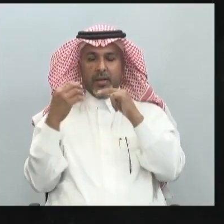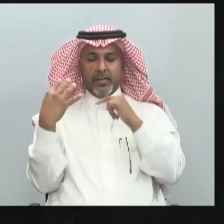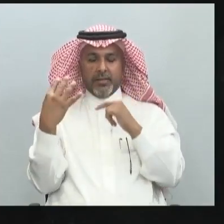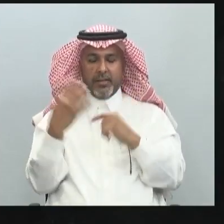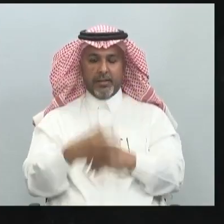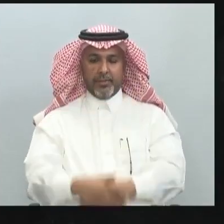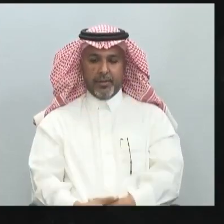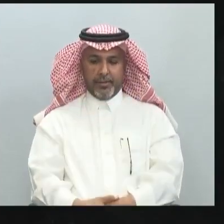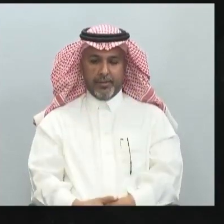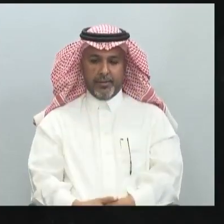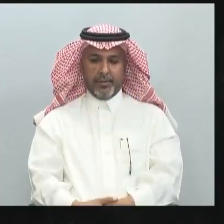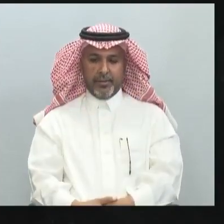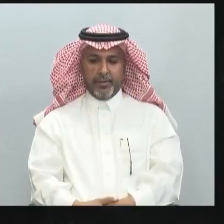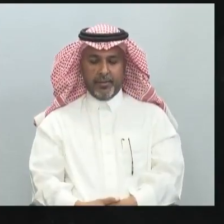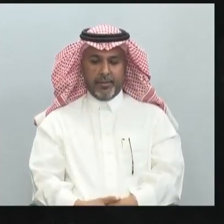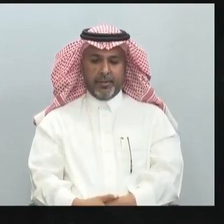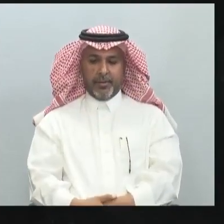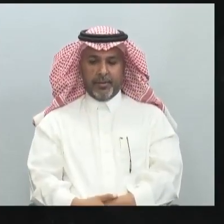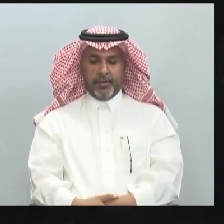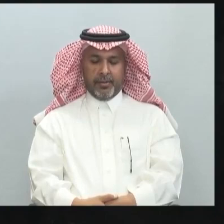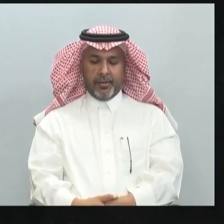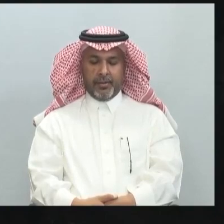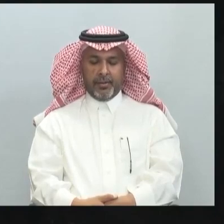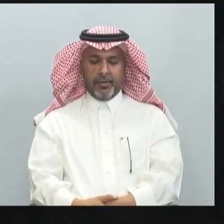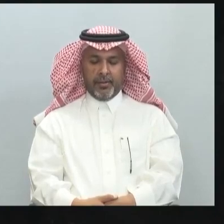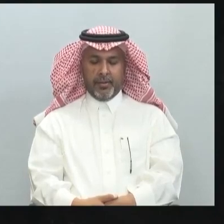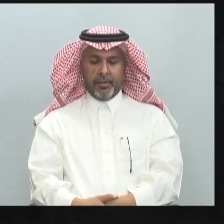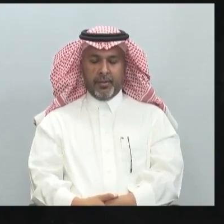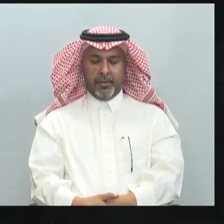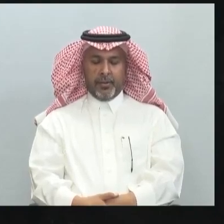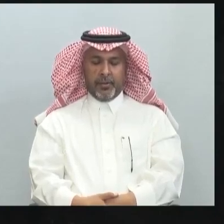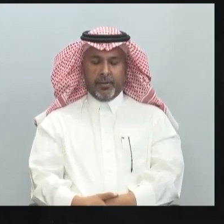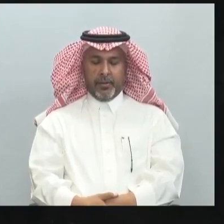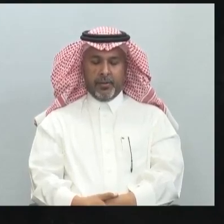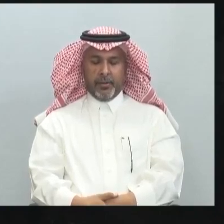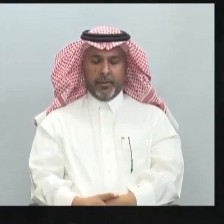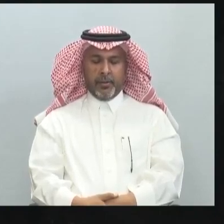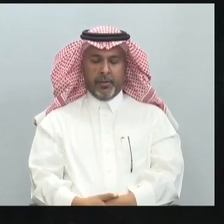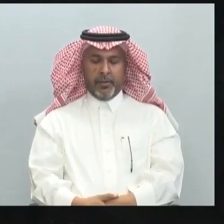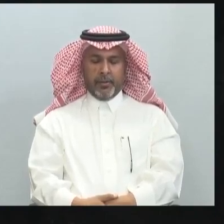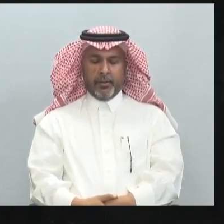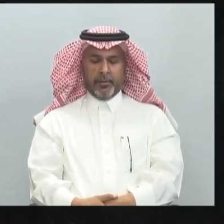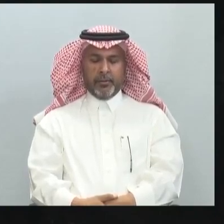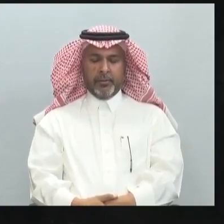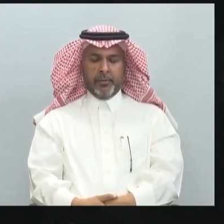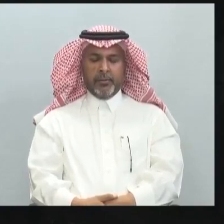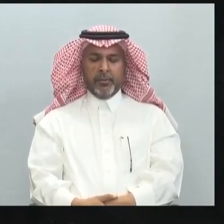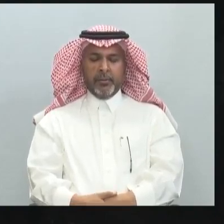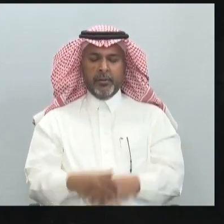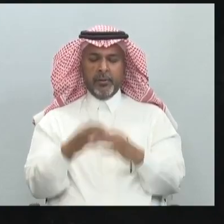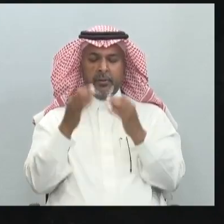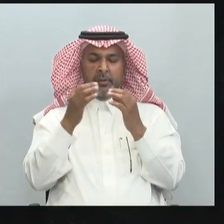كم معناه انت قلت انا جذر 16 يعني اقصد الجذر الموجب لما اقول لك الجذر السالب لسته عشر